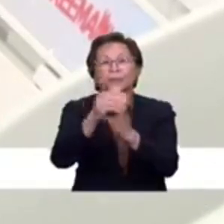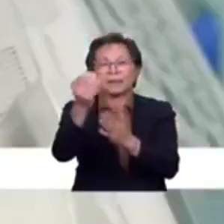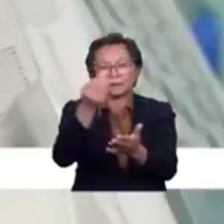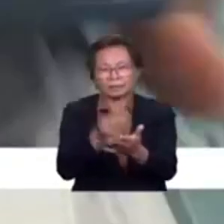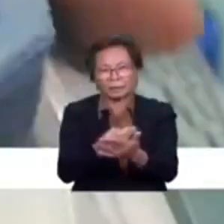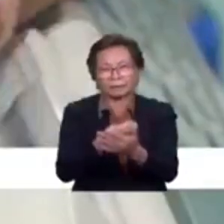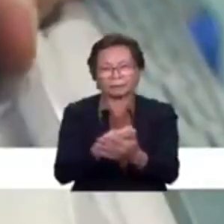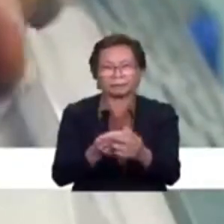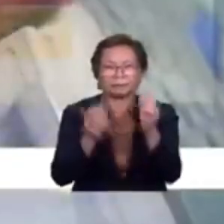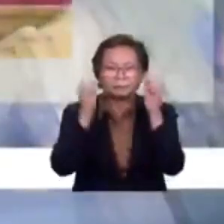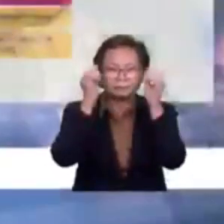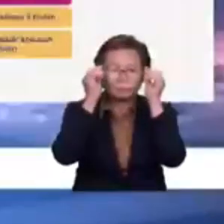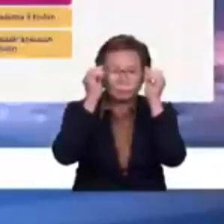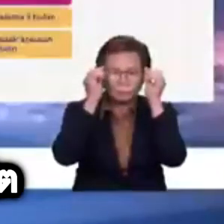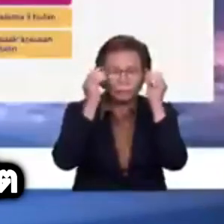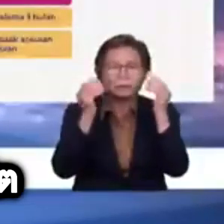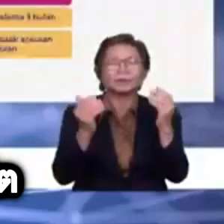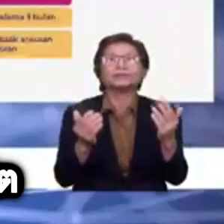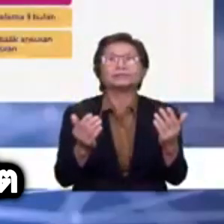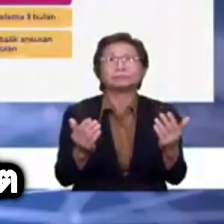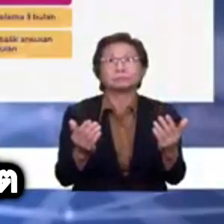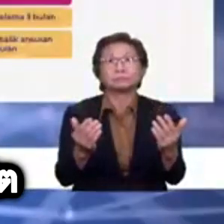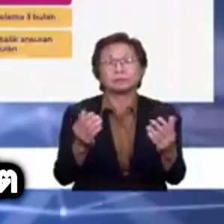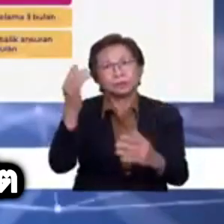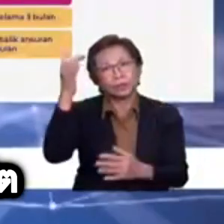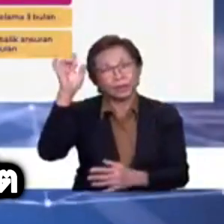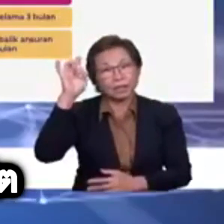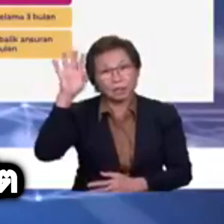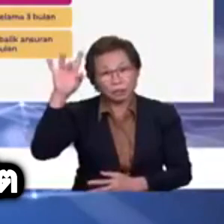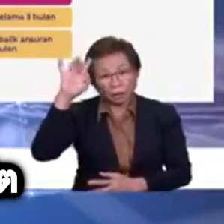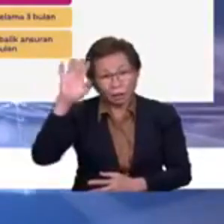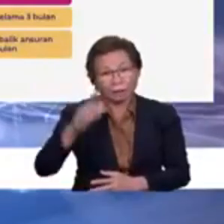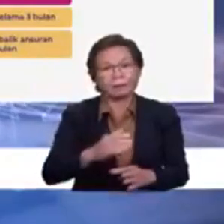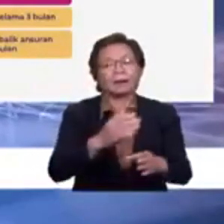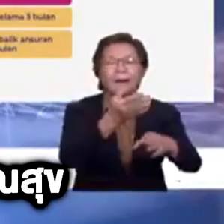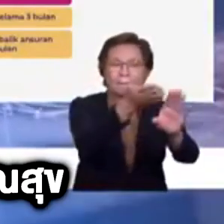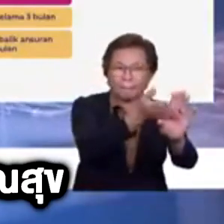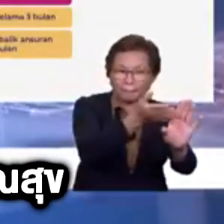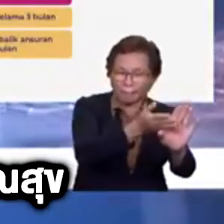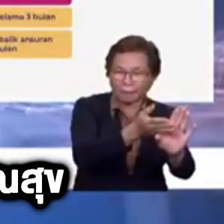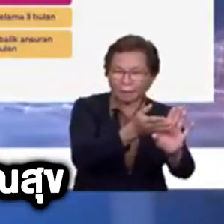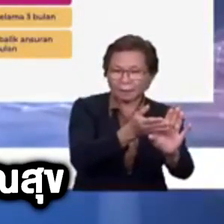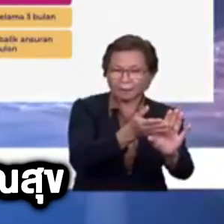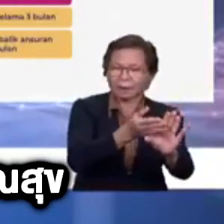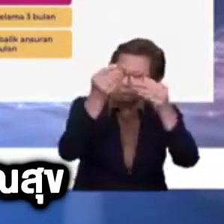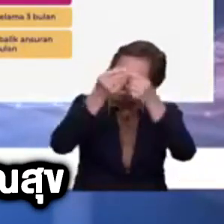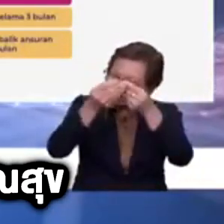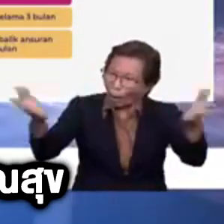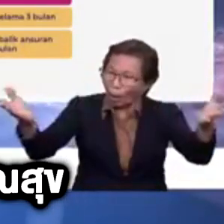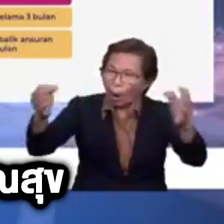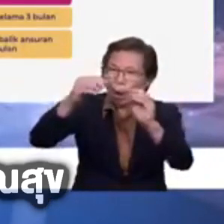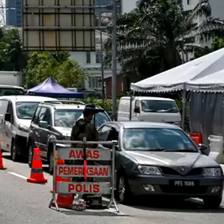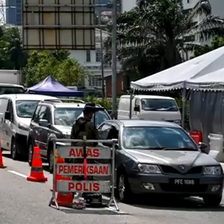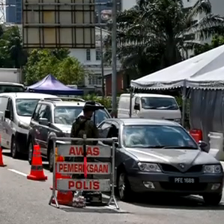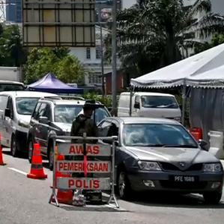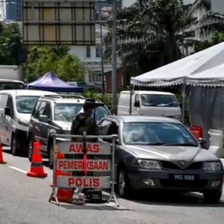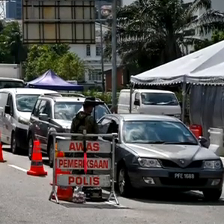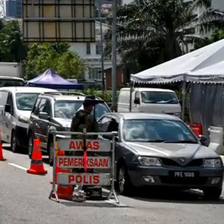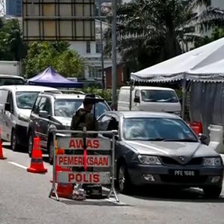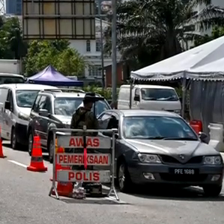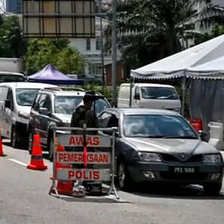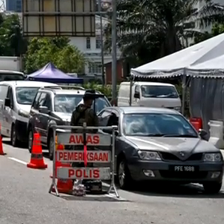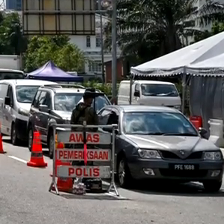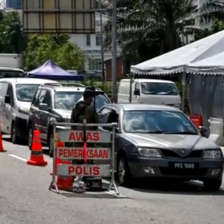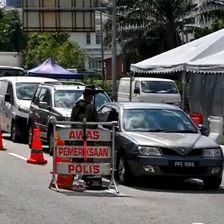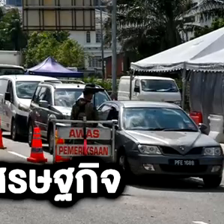วม 2,100 ล้านลิงกิตและจะใช้งบประมาณอีก 1,000 ล้านลิงกิตสำหรับเพิ่มศักยภาพด้านสาธารณสุขขณะ